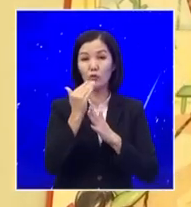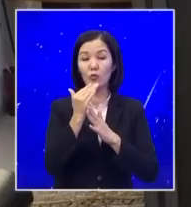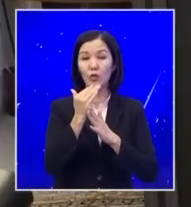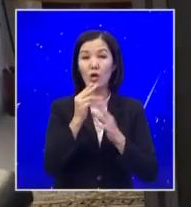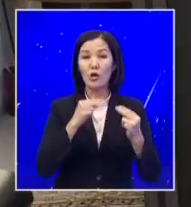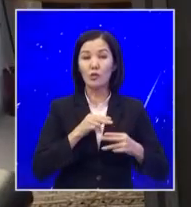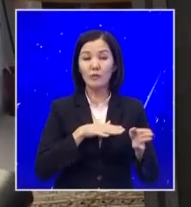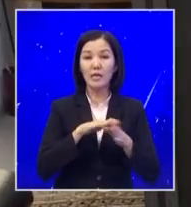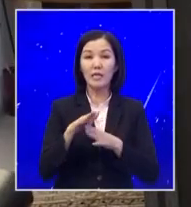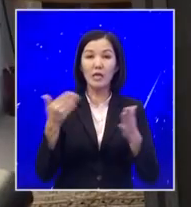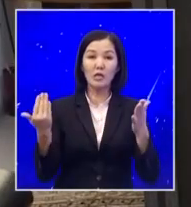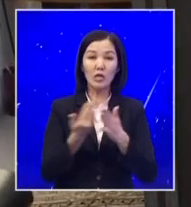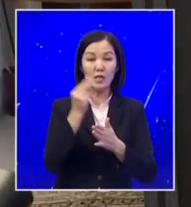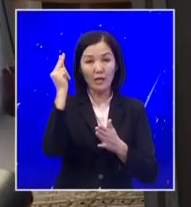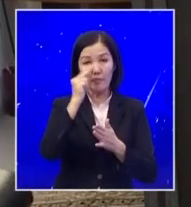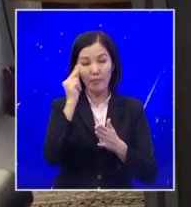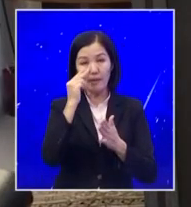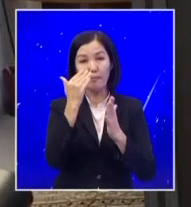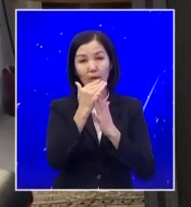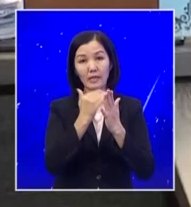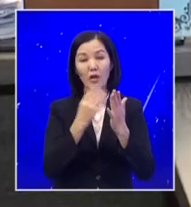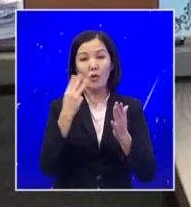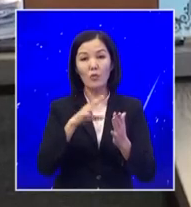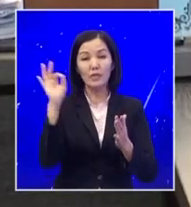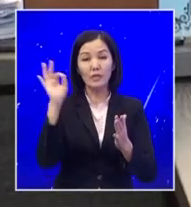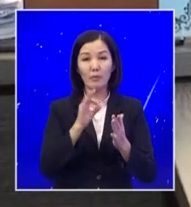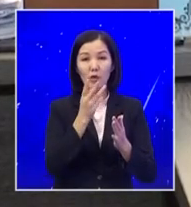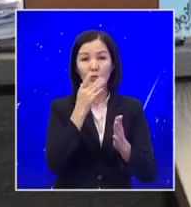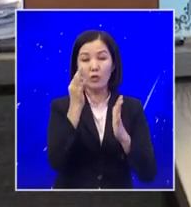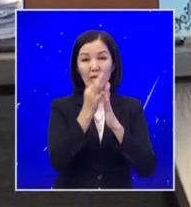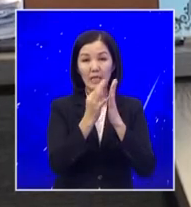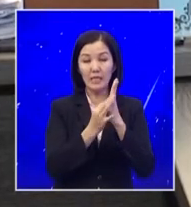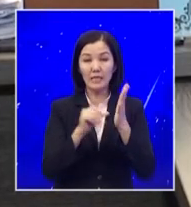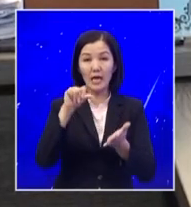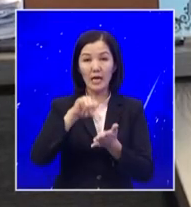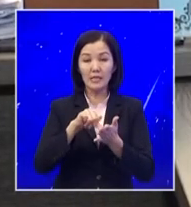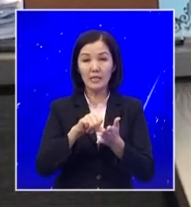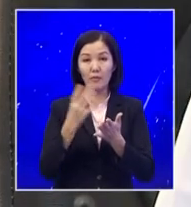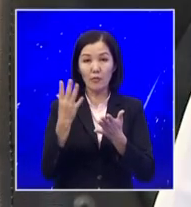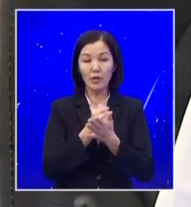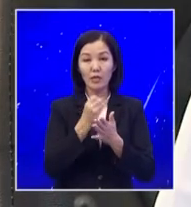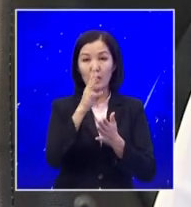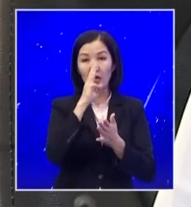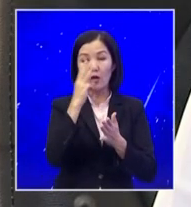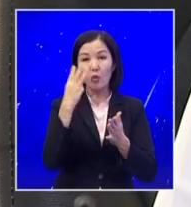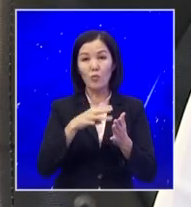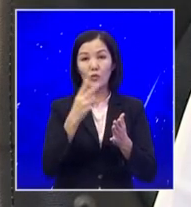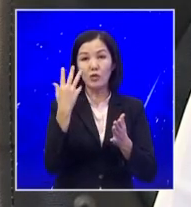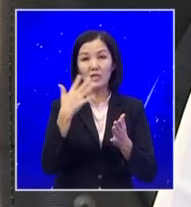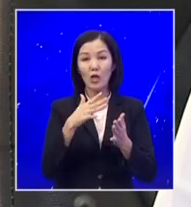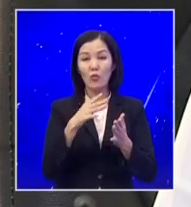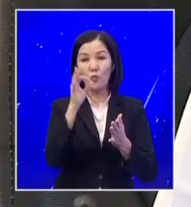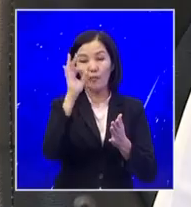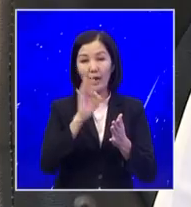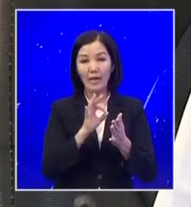Атап айтқанда жаңартылған білім беру мазмұны бойынша 30%, ұлттық біліктілік тестінен өткендердің жалақысы 30-50%